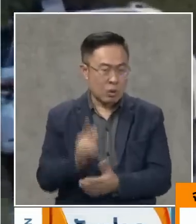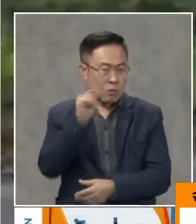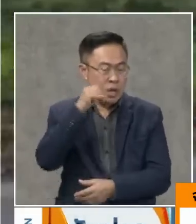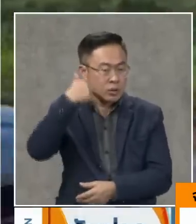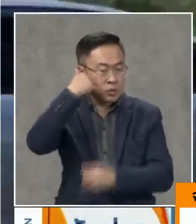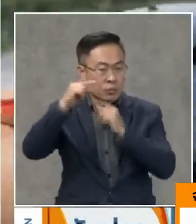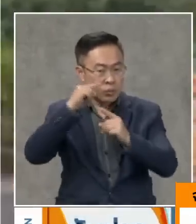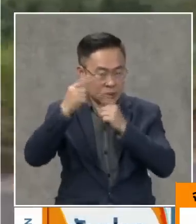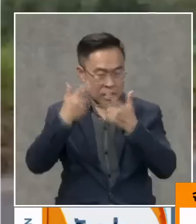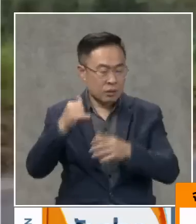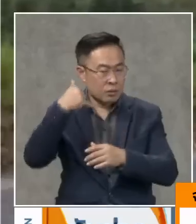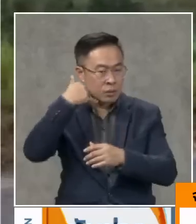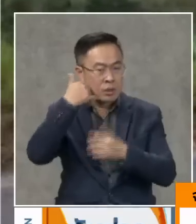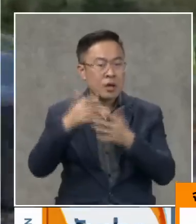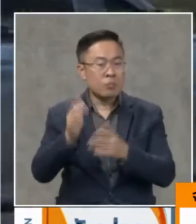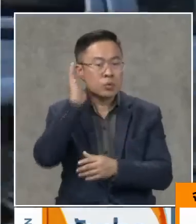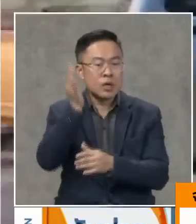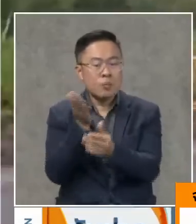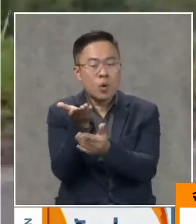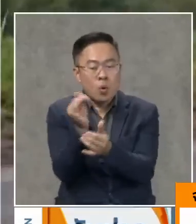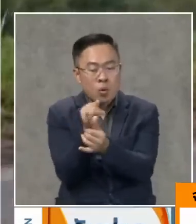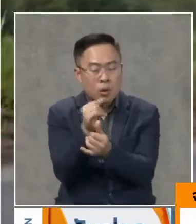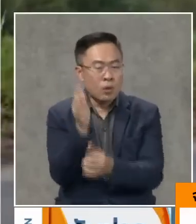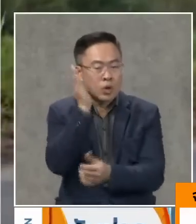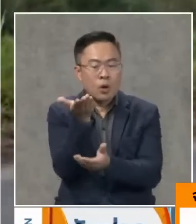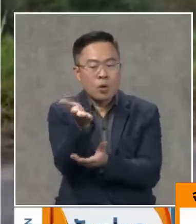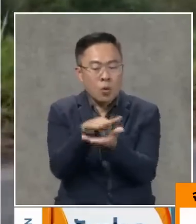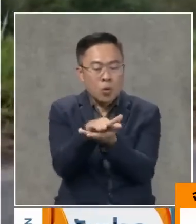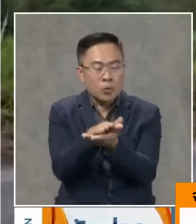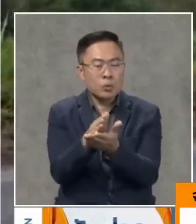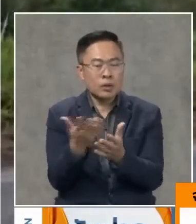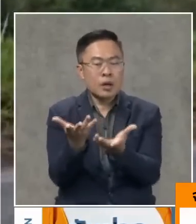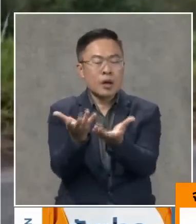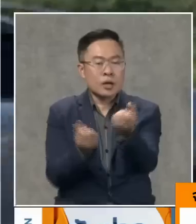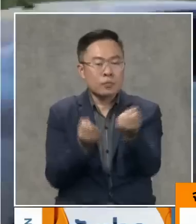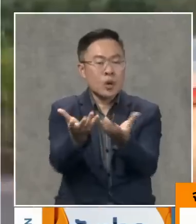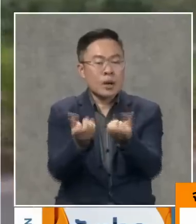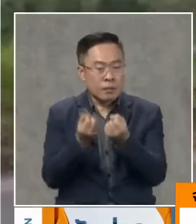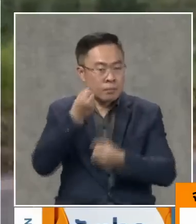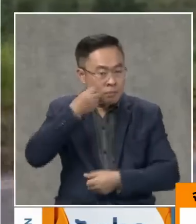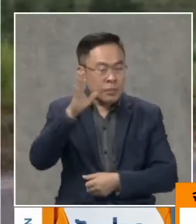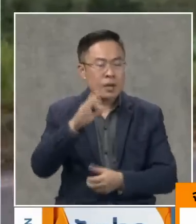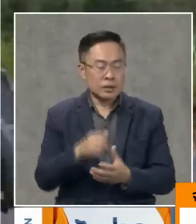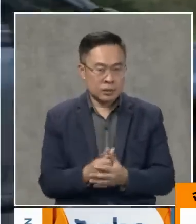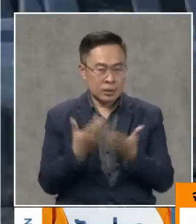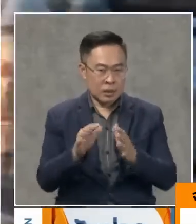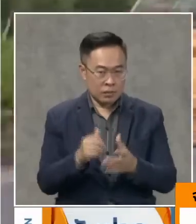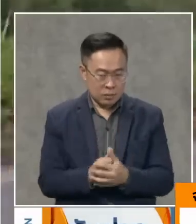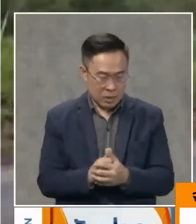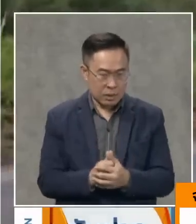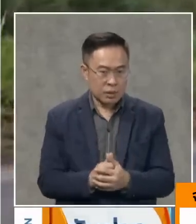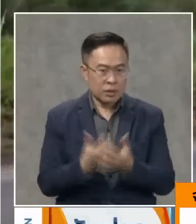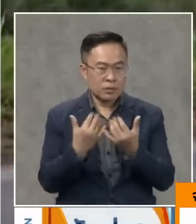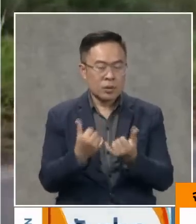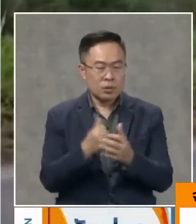ว่าล่าสุดเนี่ยลูกสาวดีกับแฟนหนุ่มแล้วนะโดยฝ่ายชายได้ขับรถไปรับลูกสาวกับหลานตัวเองที่โรงพักหนองแคก่อนจะพากันเดิน